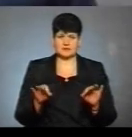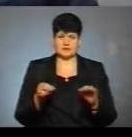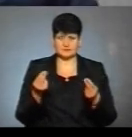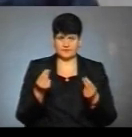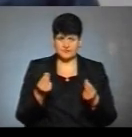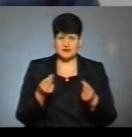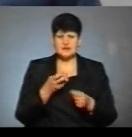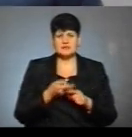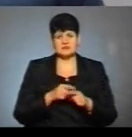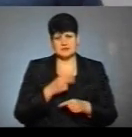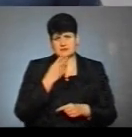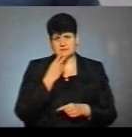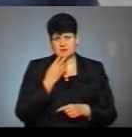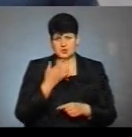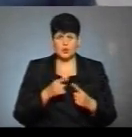смішно.